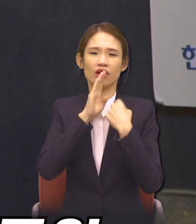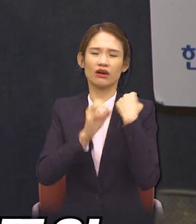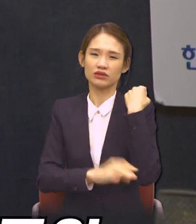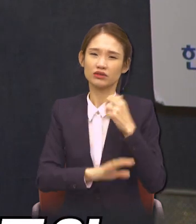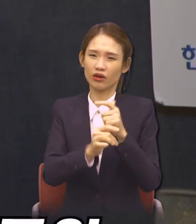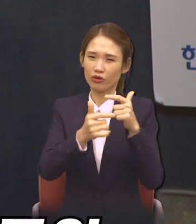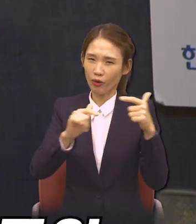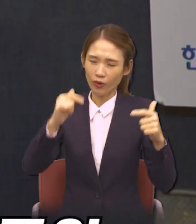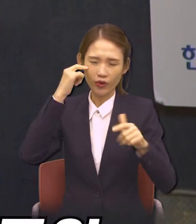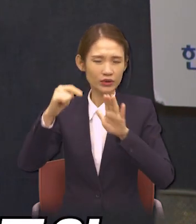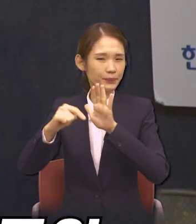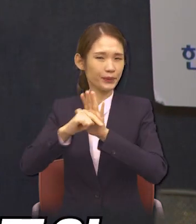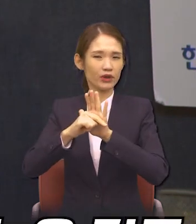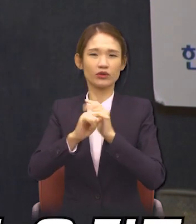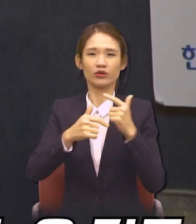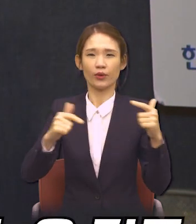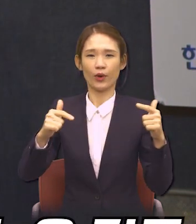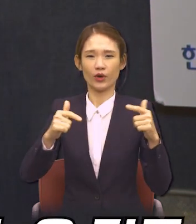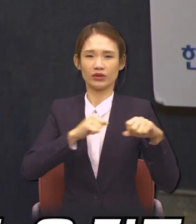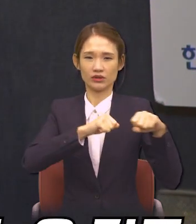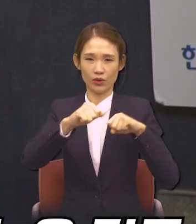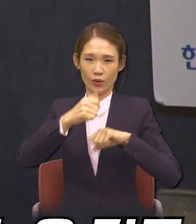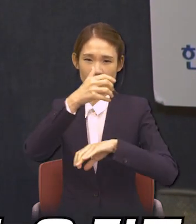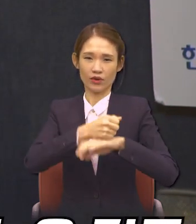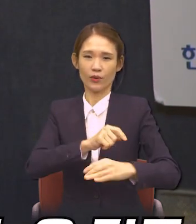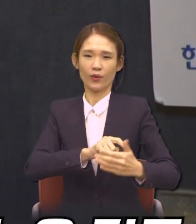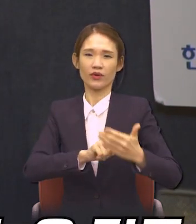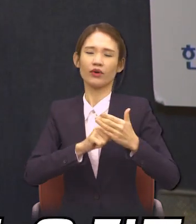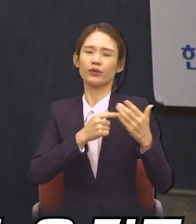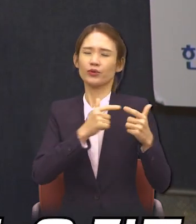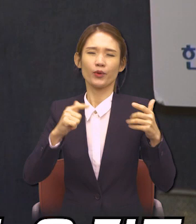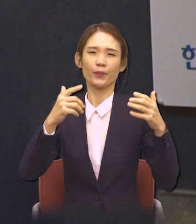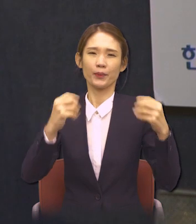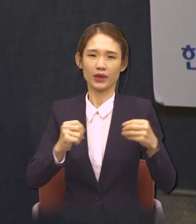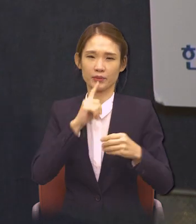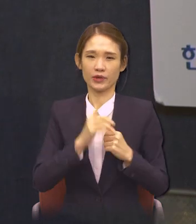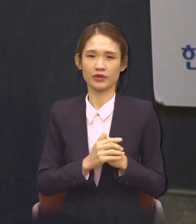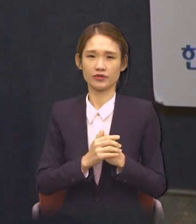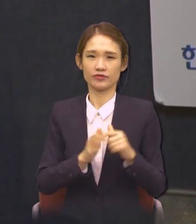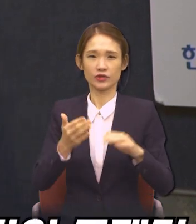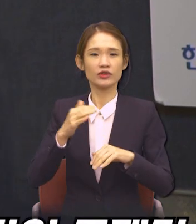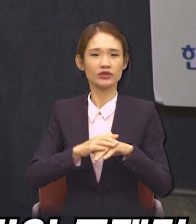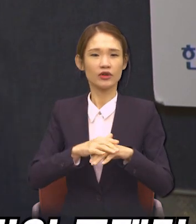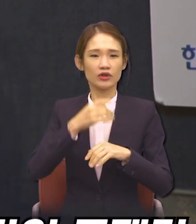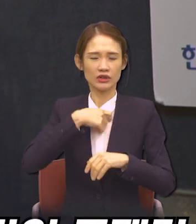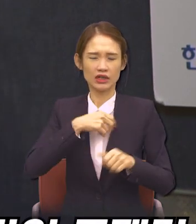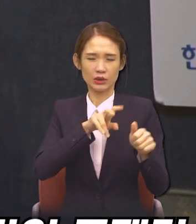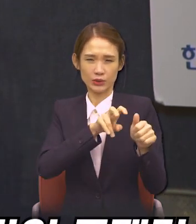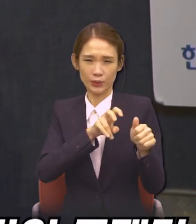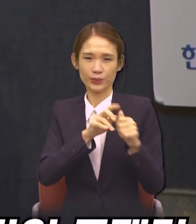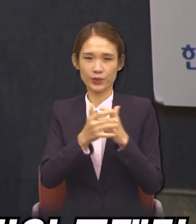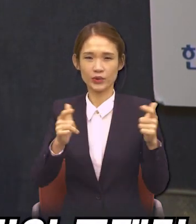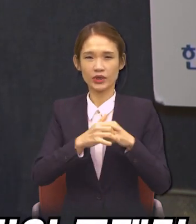있는 여러 가지 이런 편견 이런 것들이 작동한 결과일 가능성이 굉장히 높은 거죠. 그래서 이제 혐오는 단순히